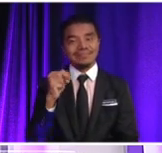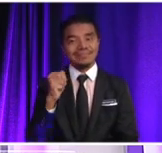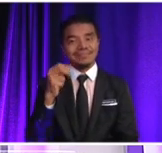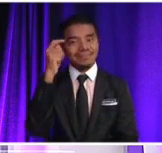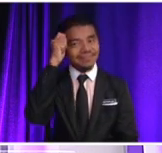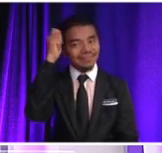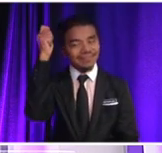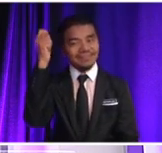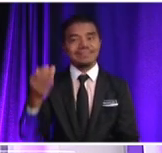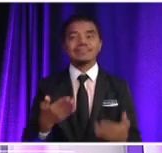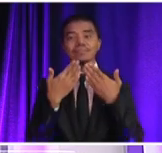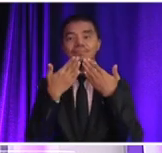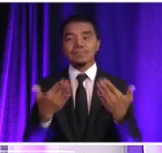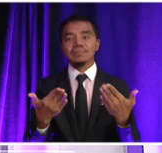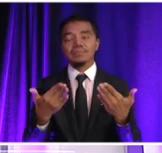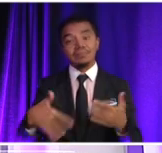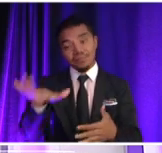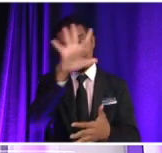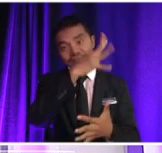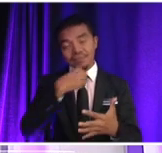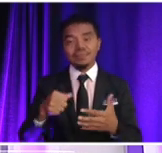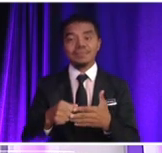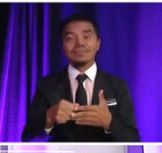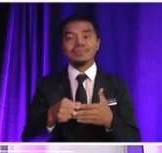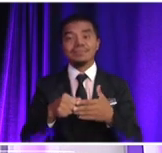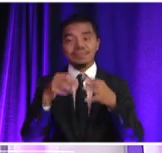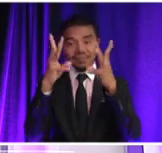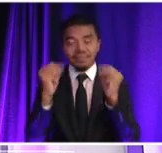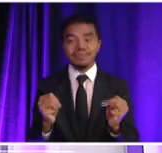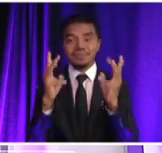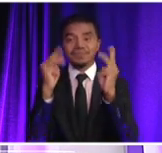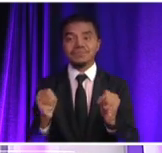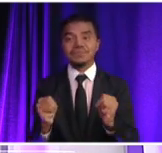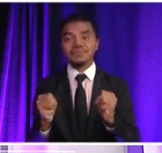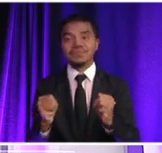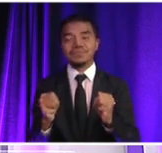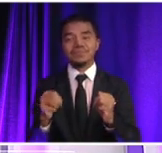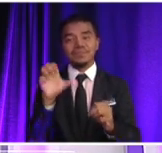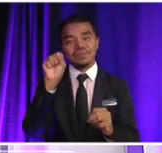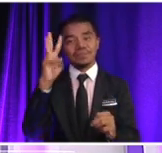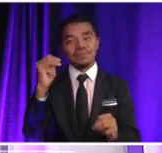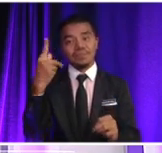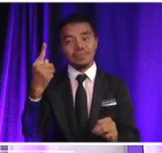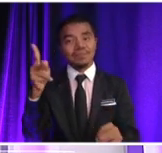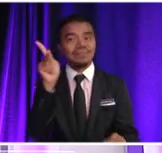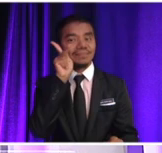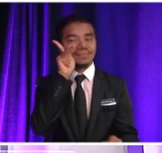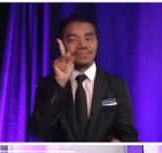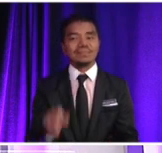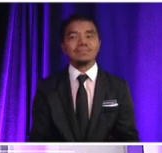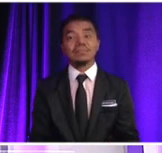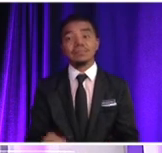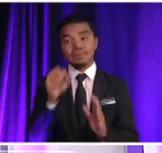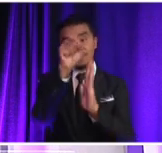Terima kasih murid-murid dari SMK tungku putra Bali bersama-sama dengan kami murid-murid di rumah Semoga kita